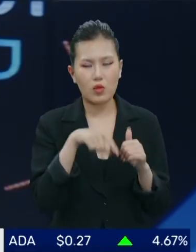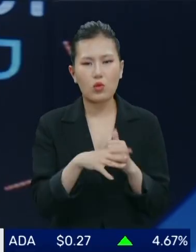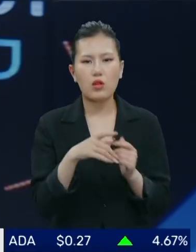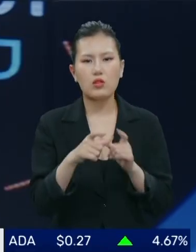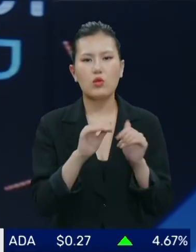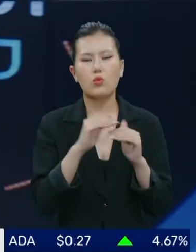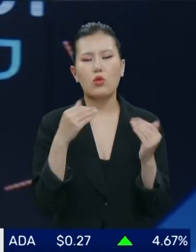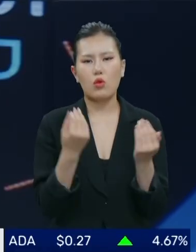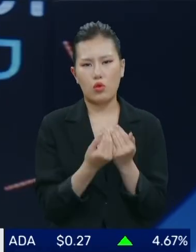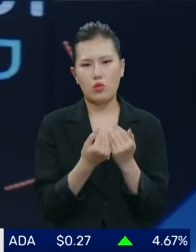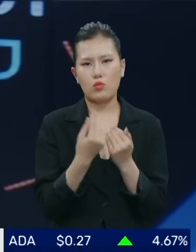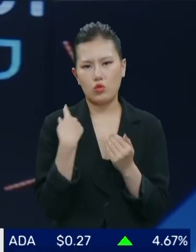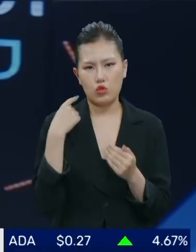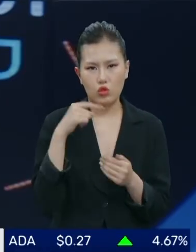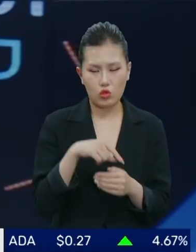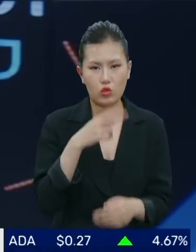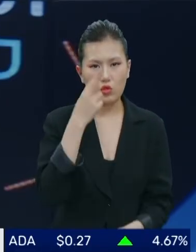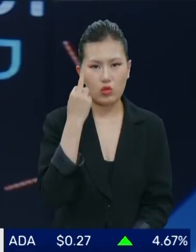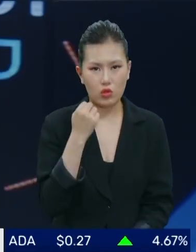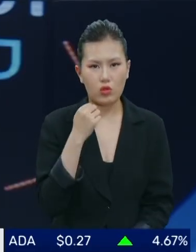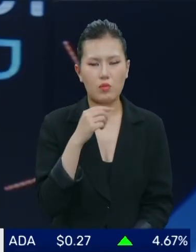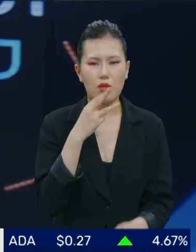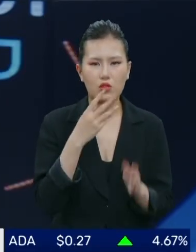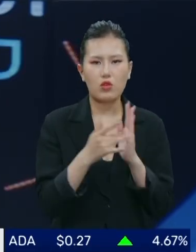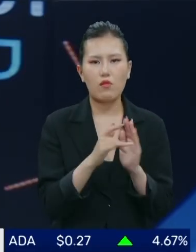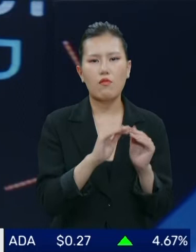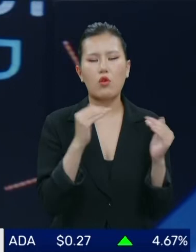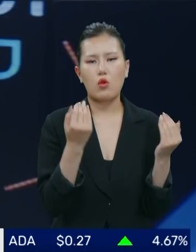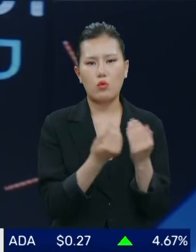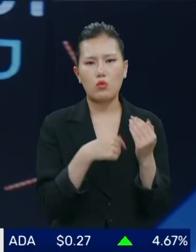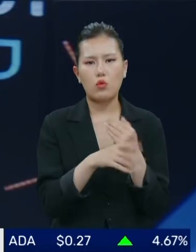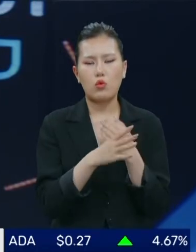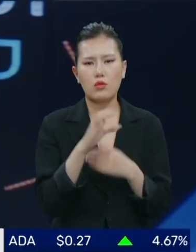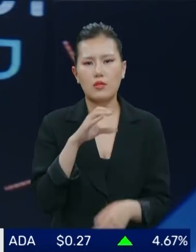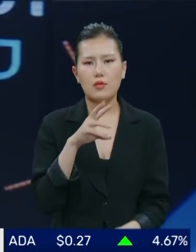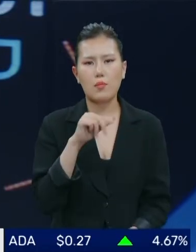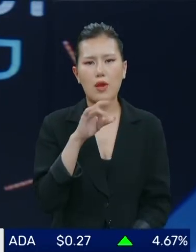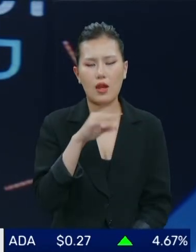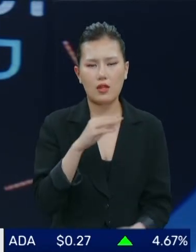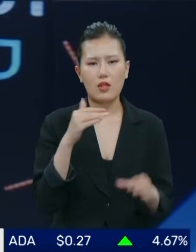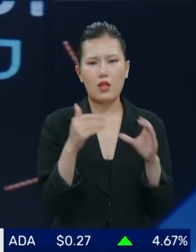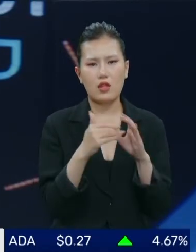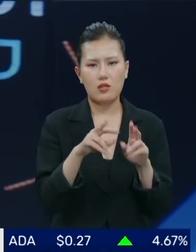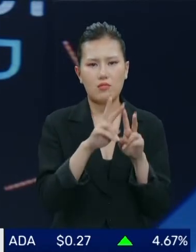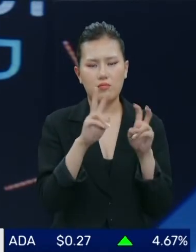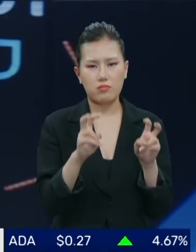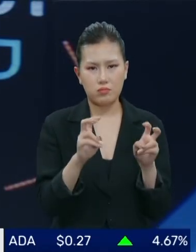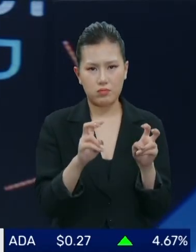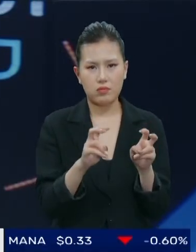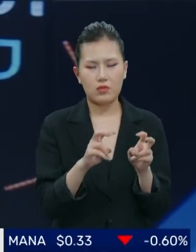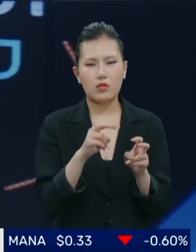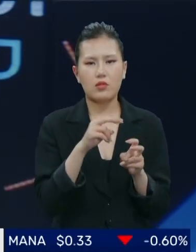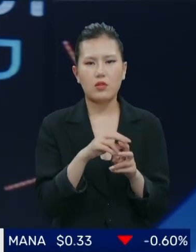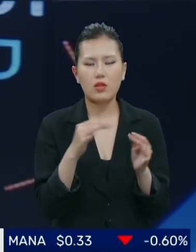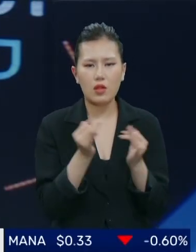технологийн салбарын экспогоор үргэлжлэлээ. Арга хэмжээний үеэр Smart Эрдэнэт нэртэй орон нутаг дахь анхны цогц платформын нээлт